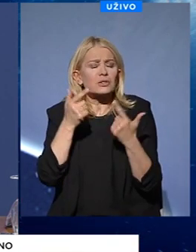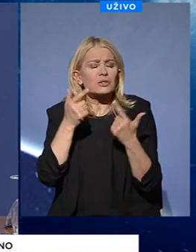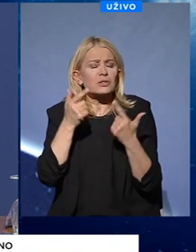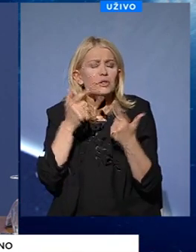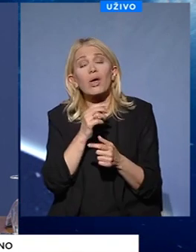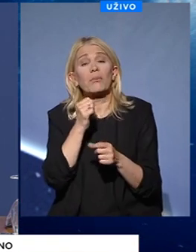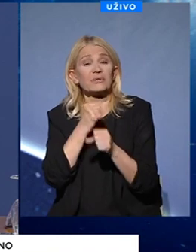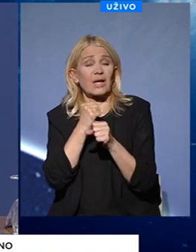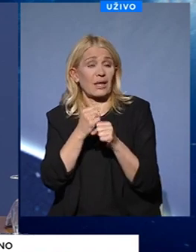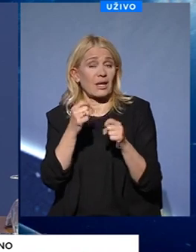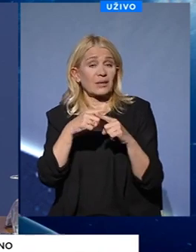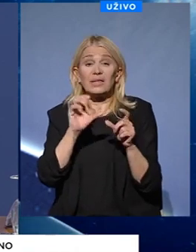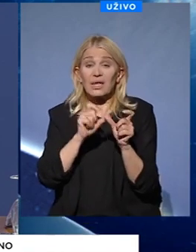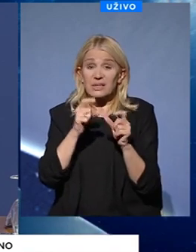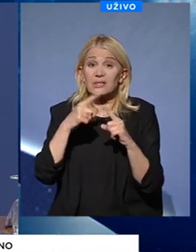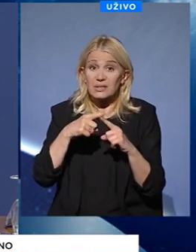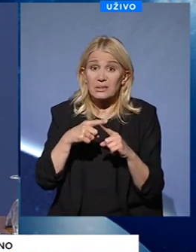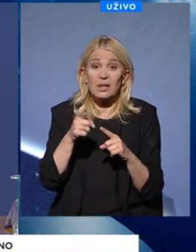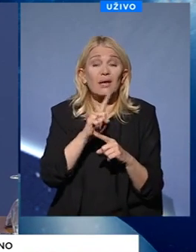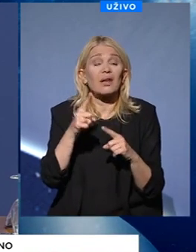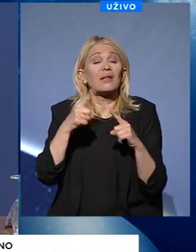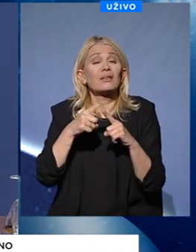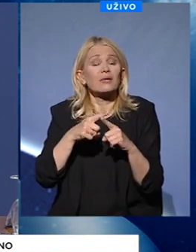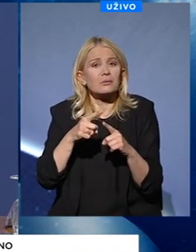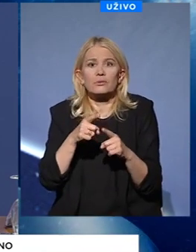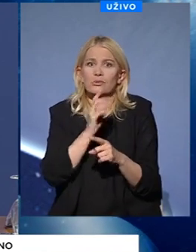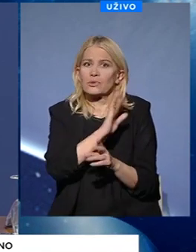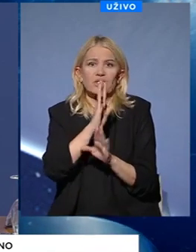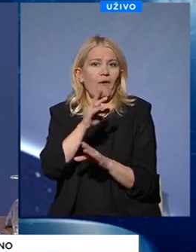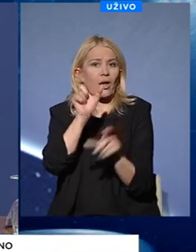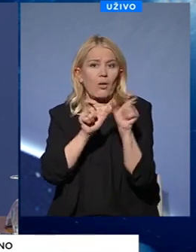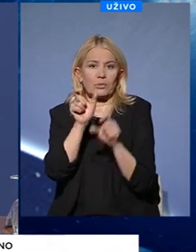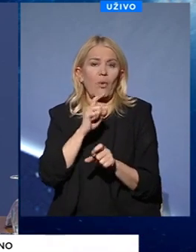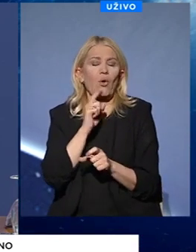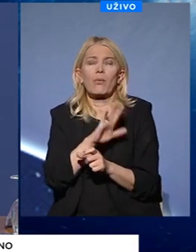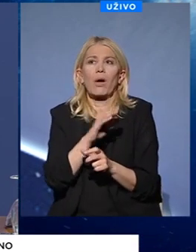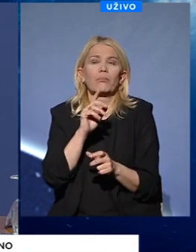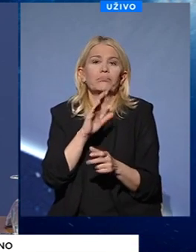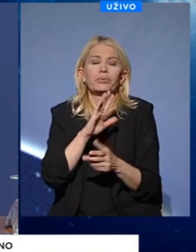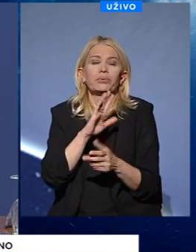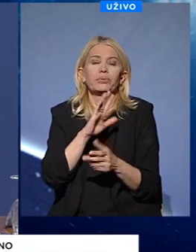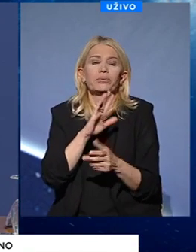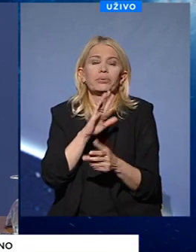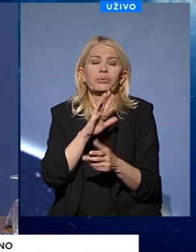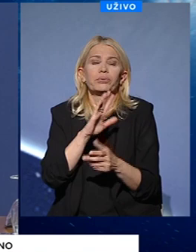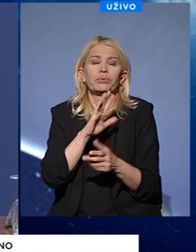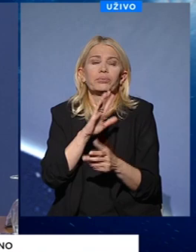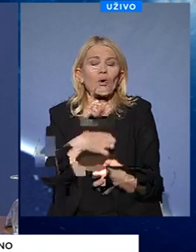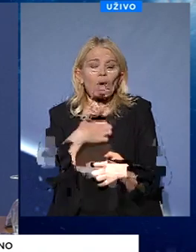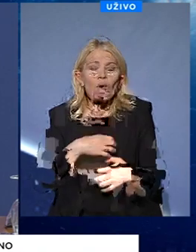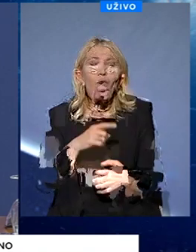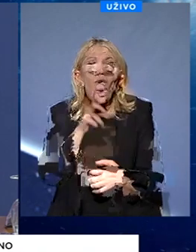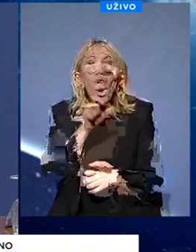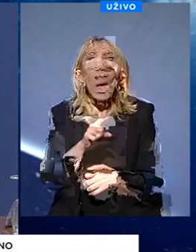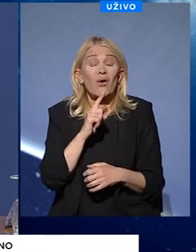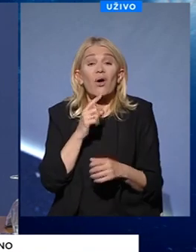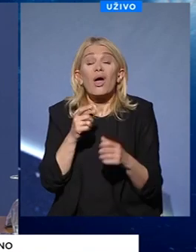se vrši testiranje i ne testira se praktično svaka osoba koja ima bilo kakve simptome respiratorne infekcije, nego ona koja